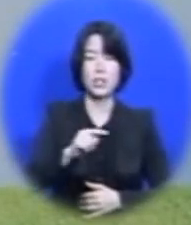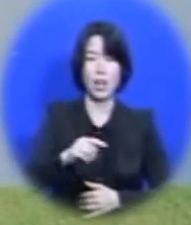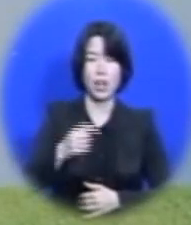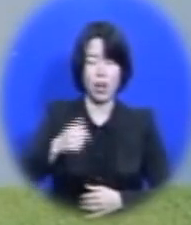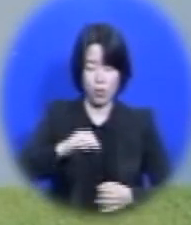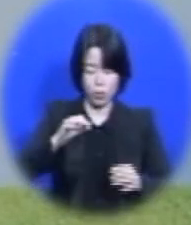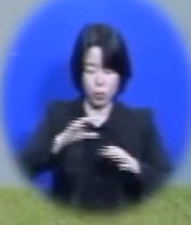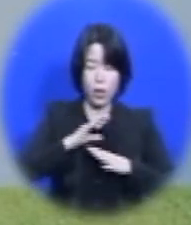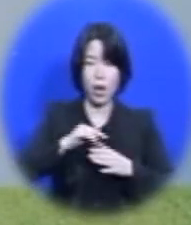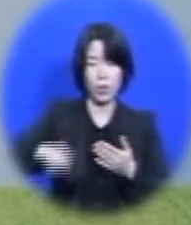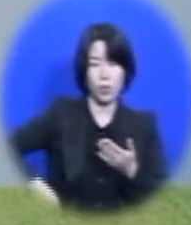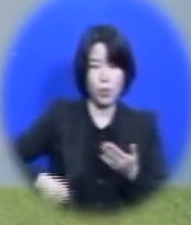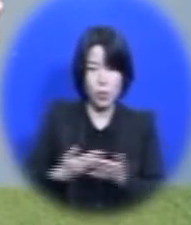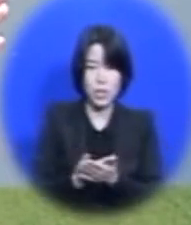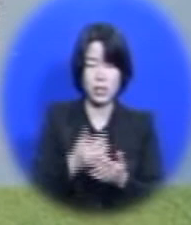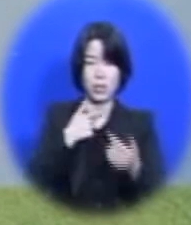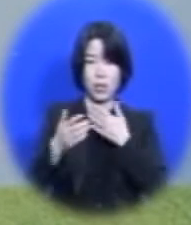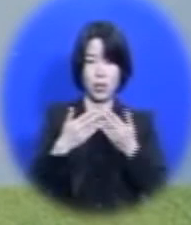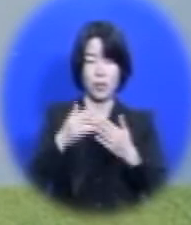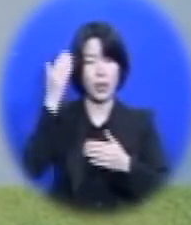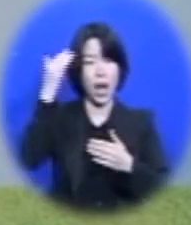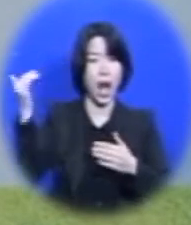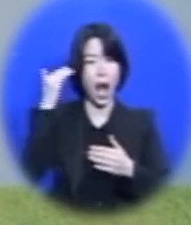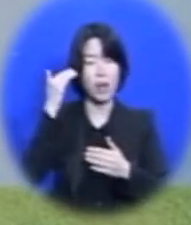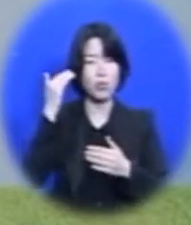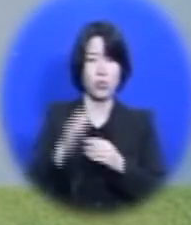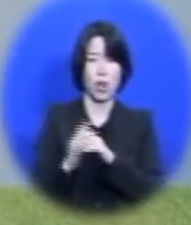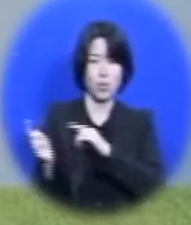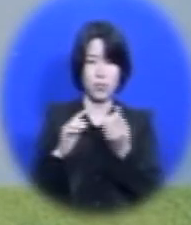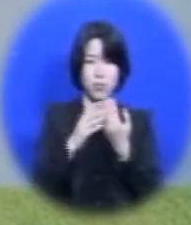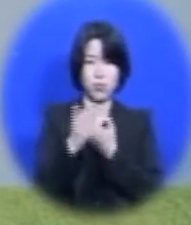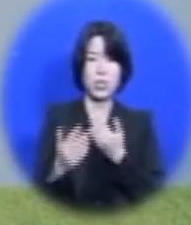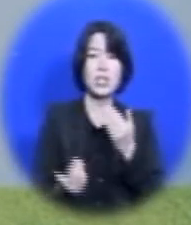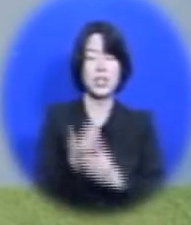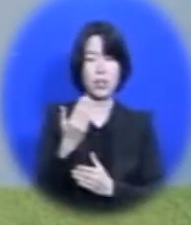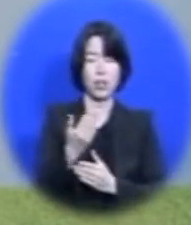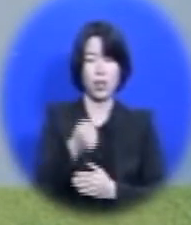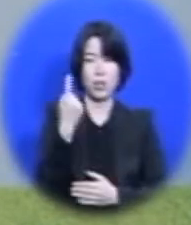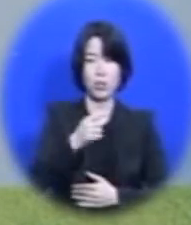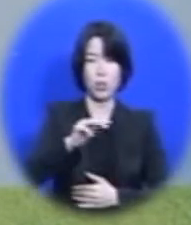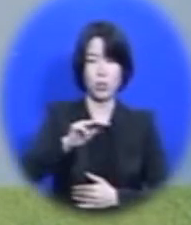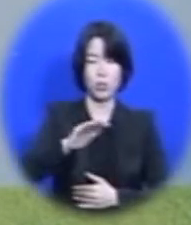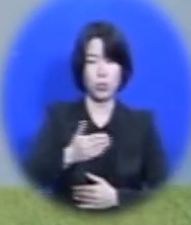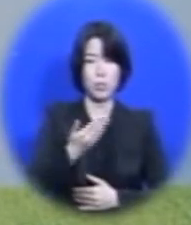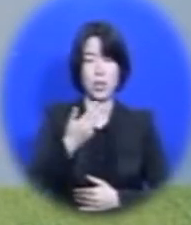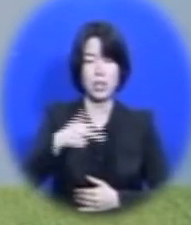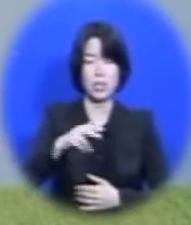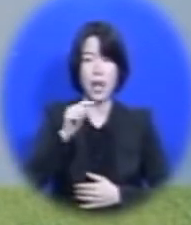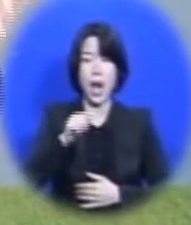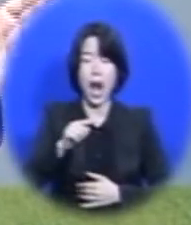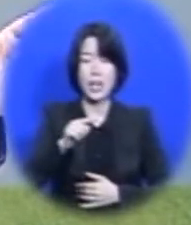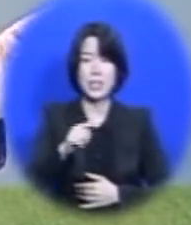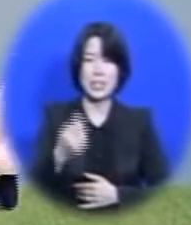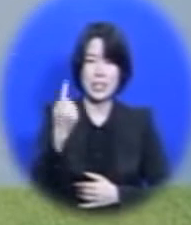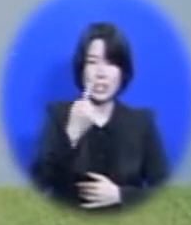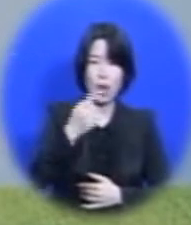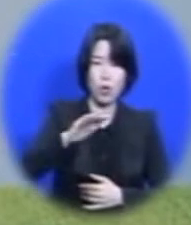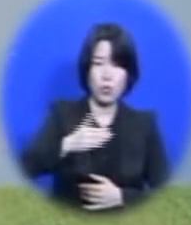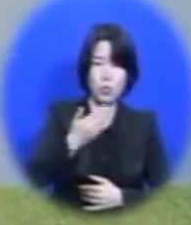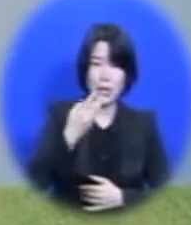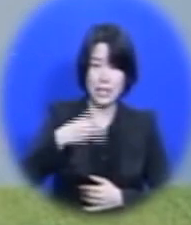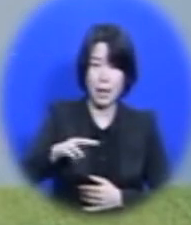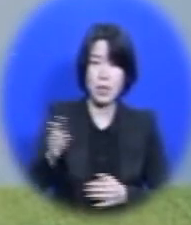회심을 경험하면서 한국에 부흥이 일어나게 됩니다. 1907년 평양의 부흥도 이 1903년부터 시작이